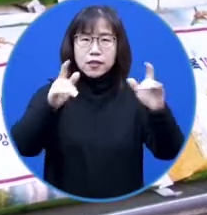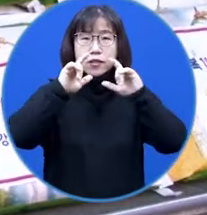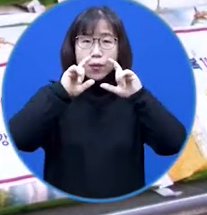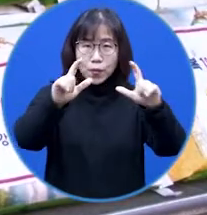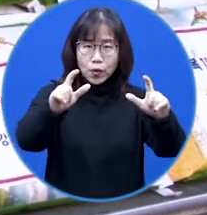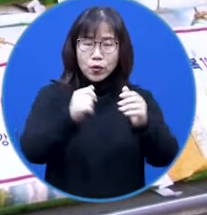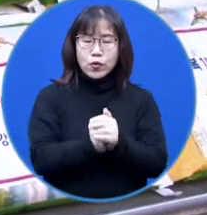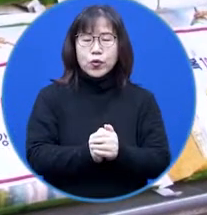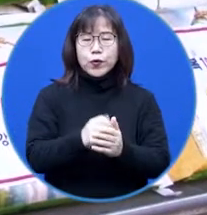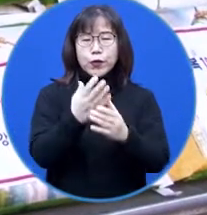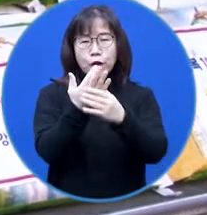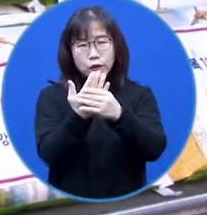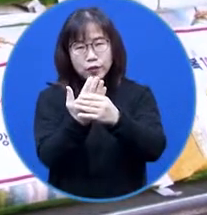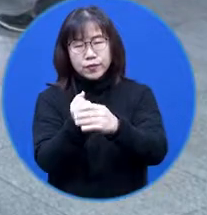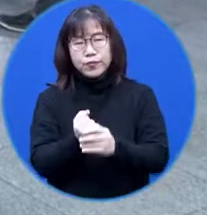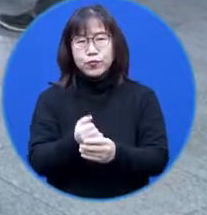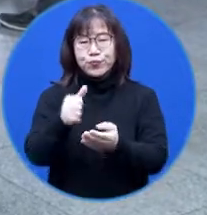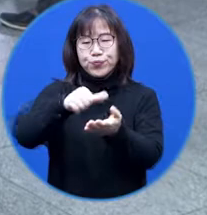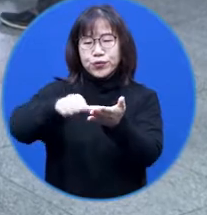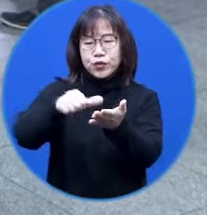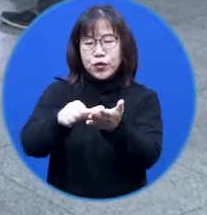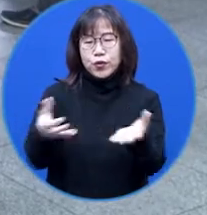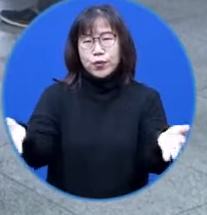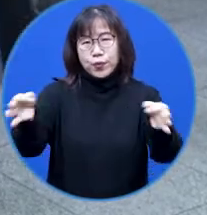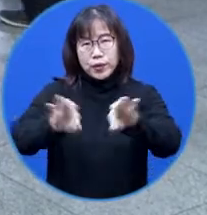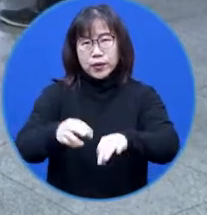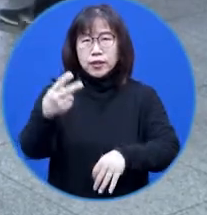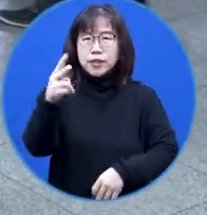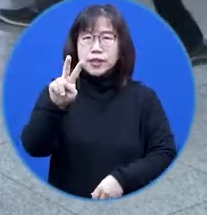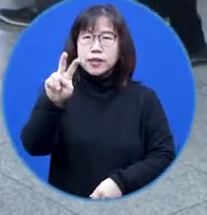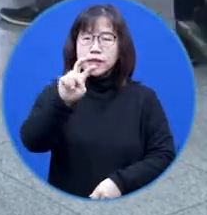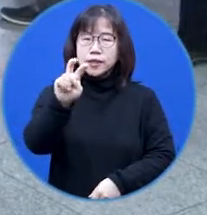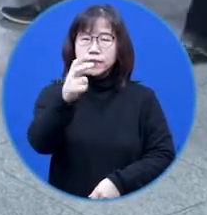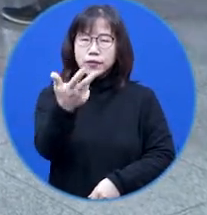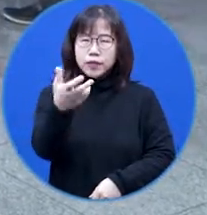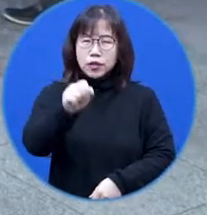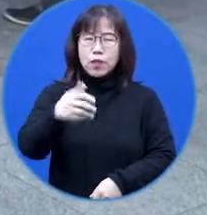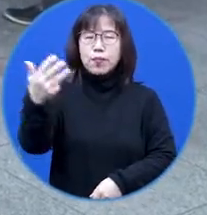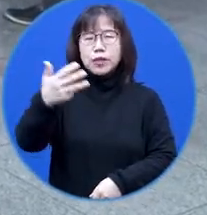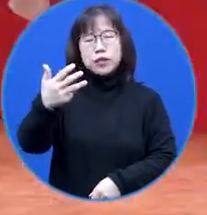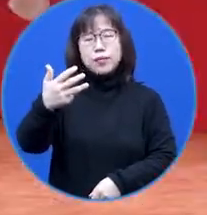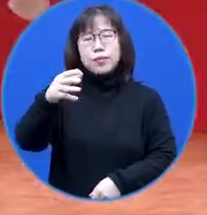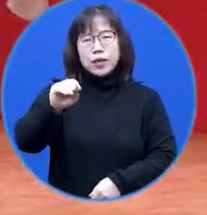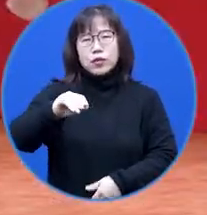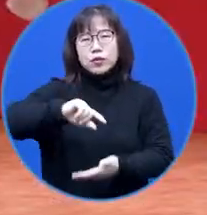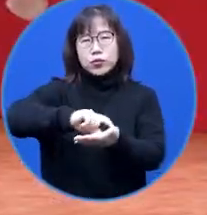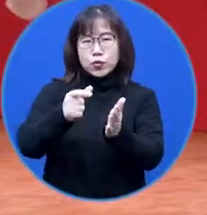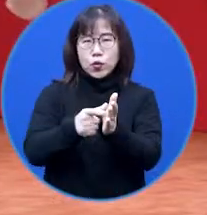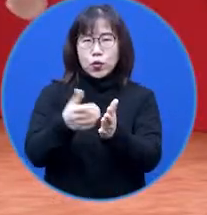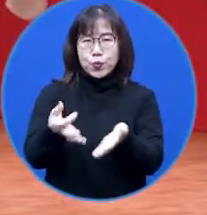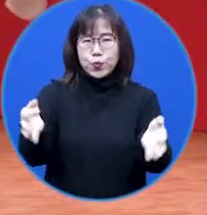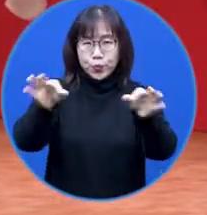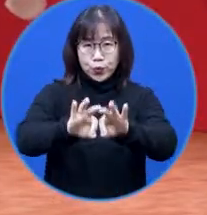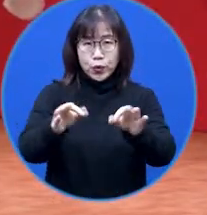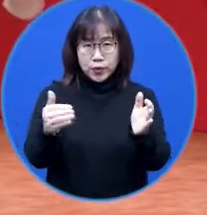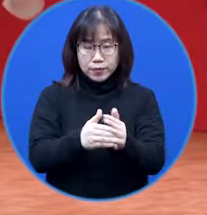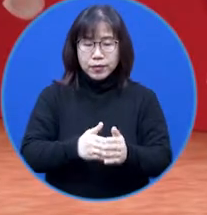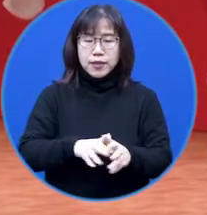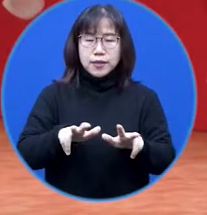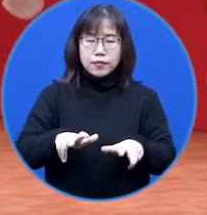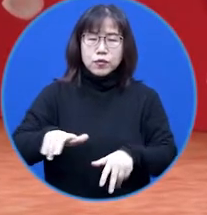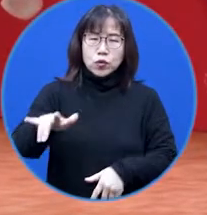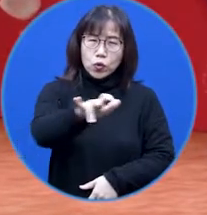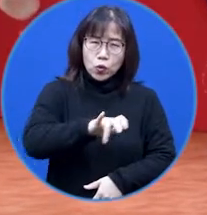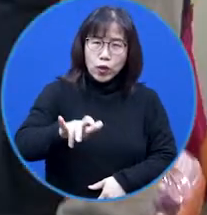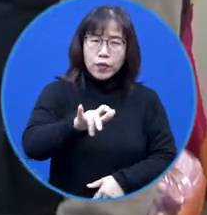동안 현금과 현물 등 모두 27억 8,609만 원의 성금을 모았습니다. 코로나19 확산으로